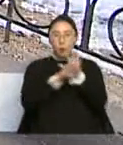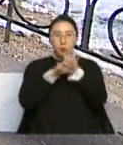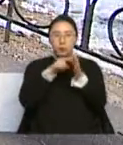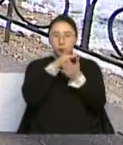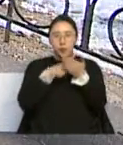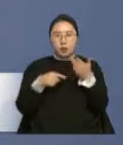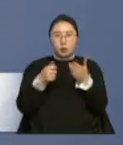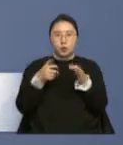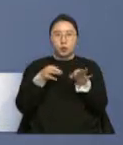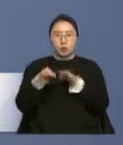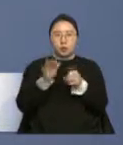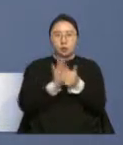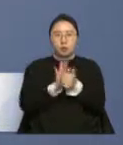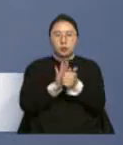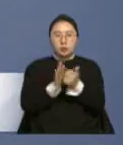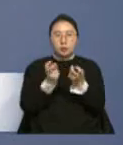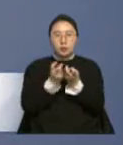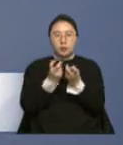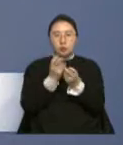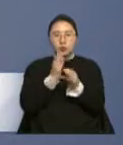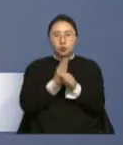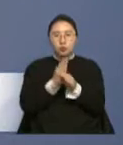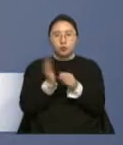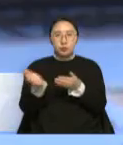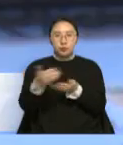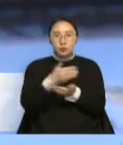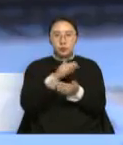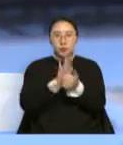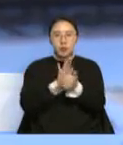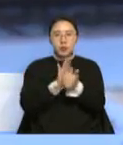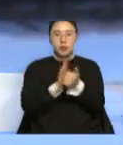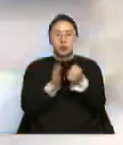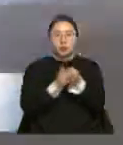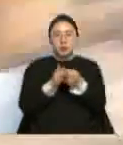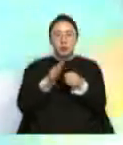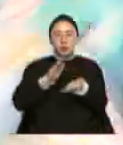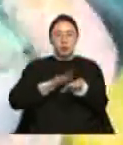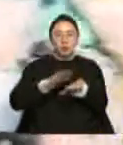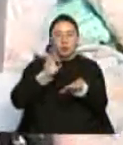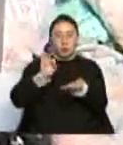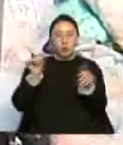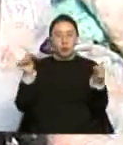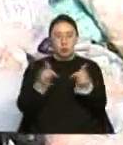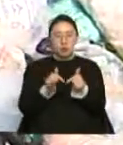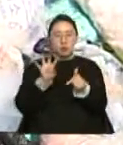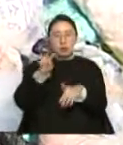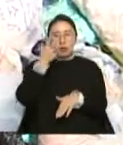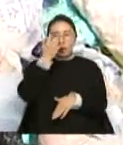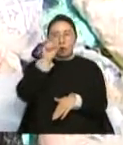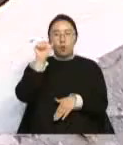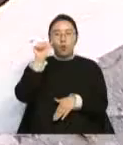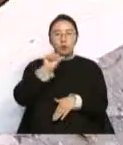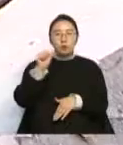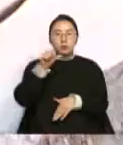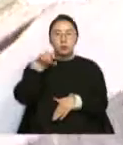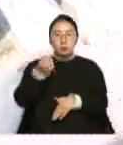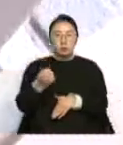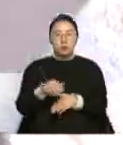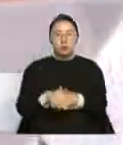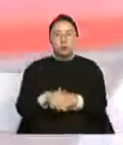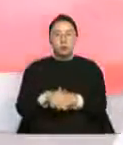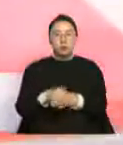19p 의 소상공인 지원 대책 의 일환으로 무상수거 지원에 따른 수수료 감면 에 규모 낸 약 4억 5천만 원입니다